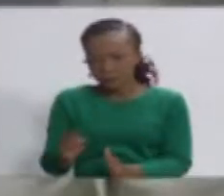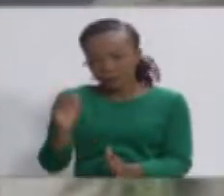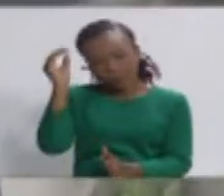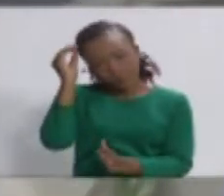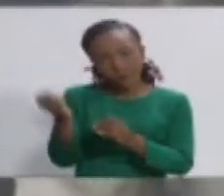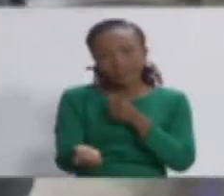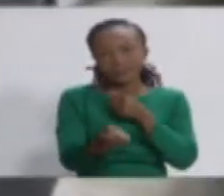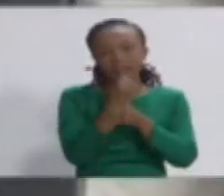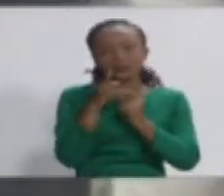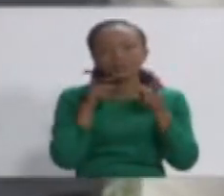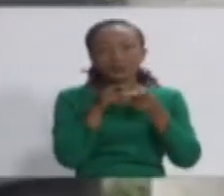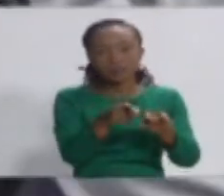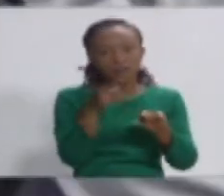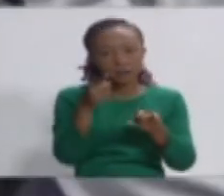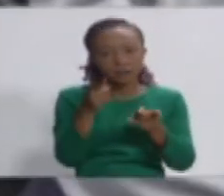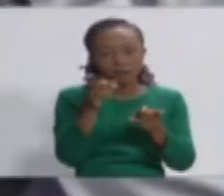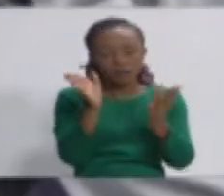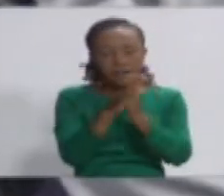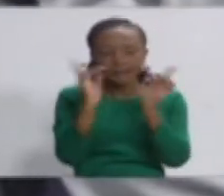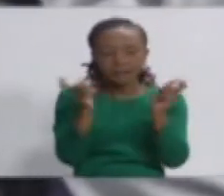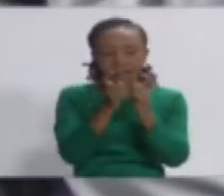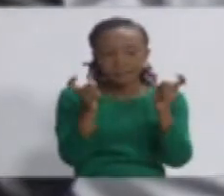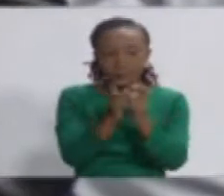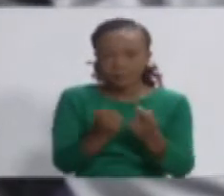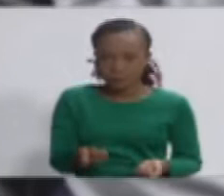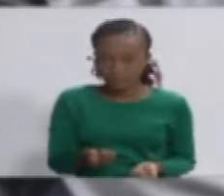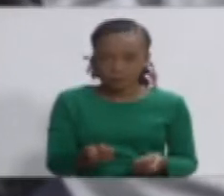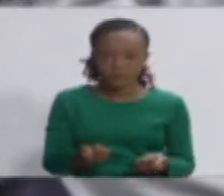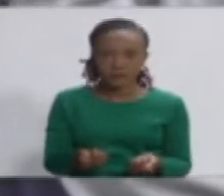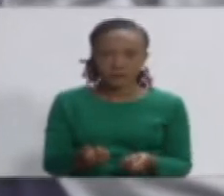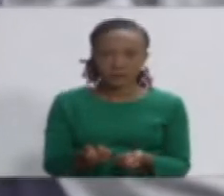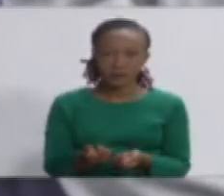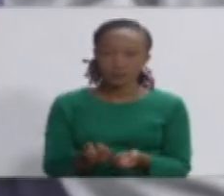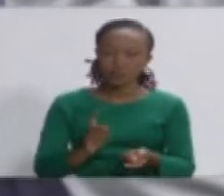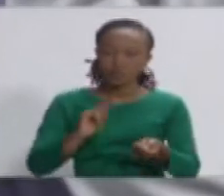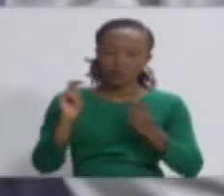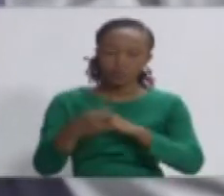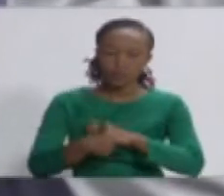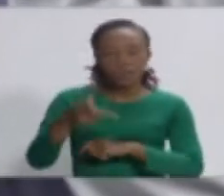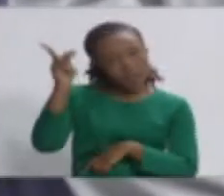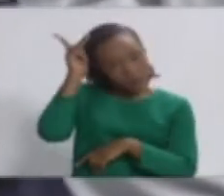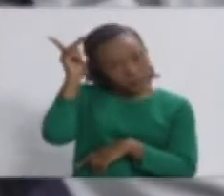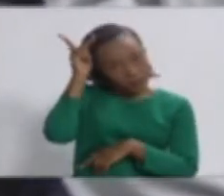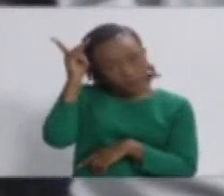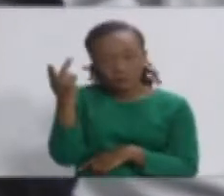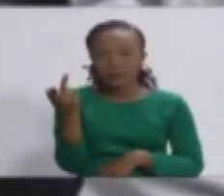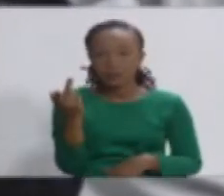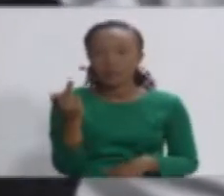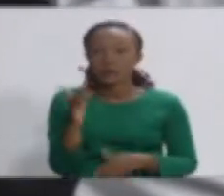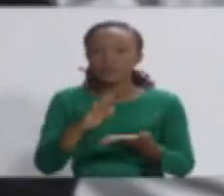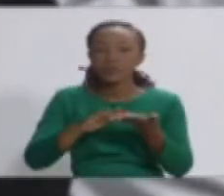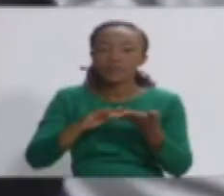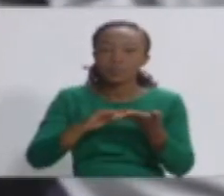kujitokeza na kuwasuta kwa uchungu. Turning around and twisting the concept of community teaching is